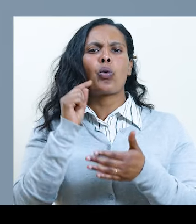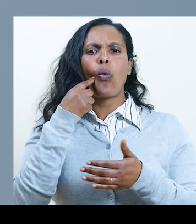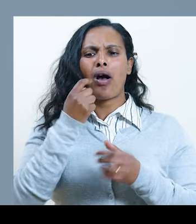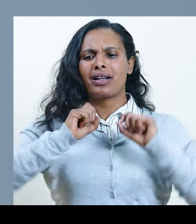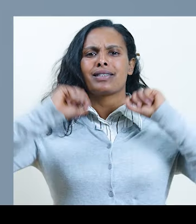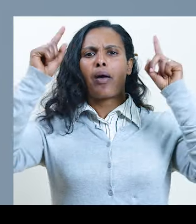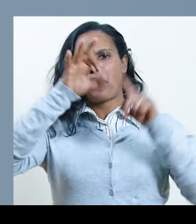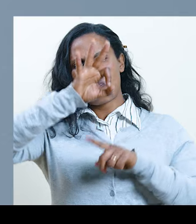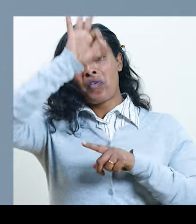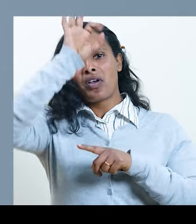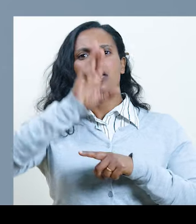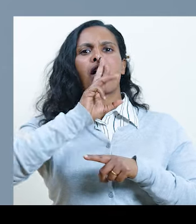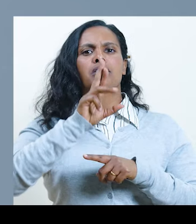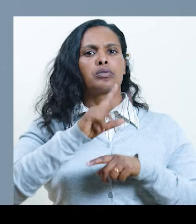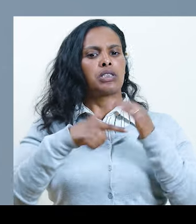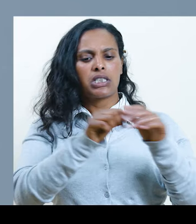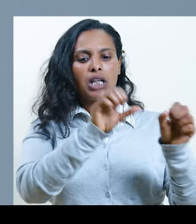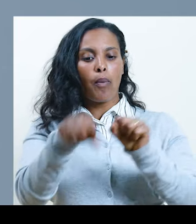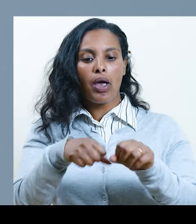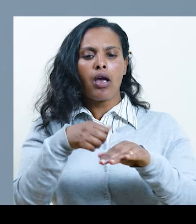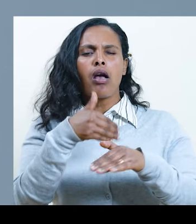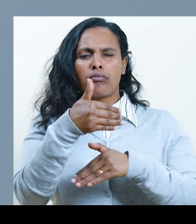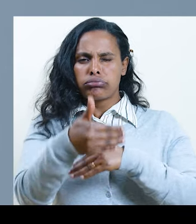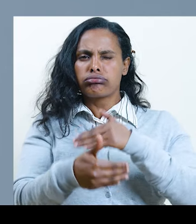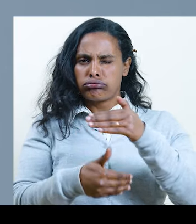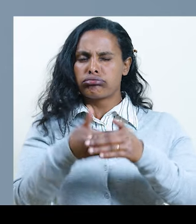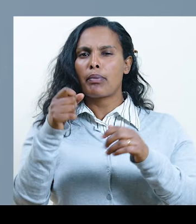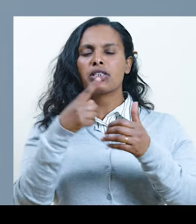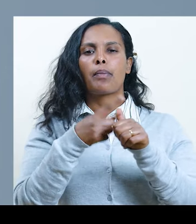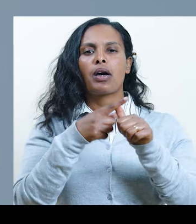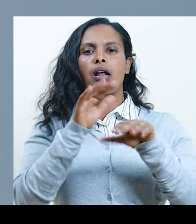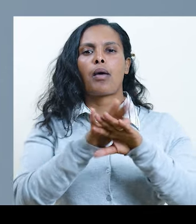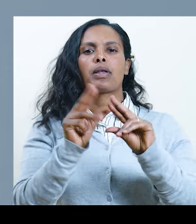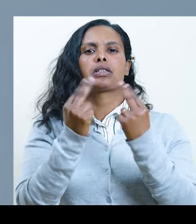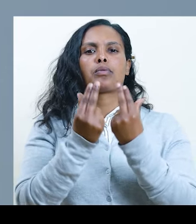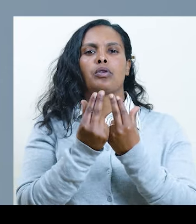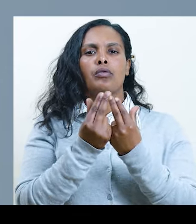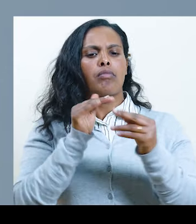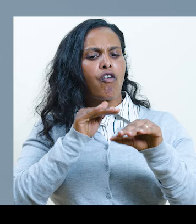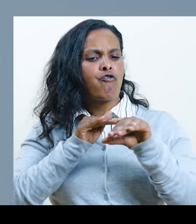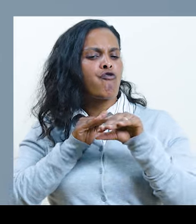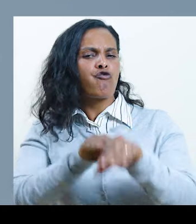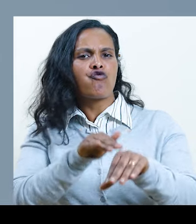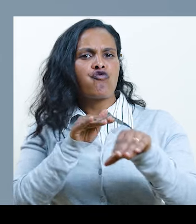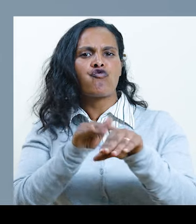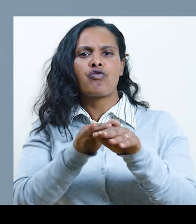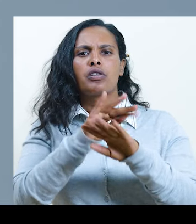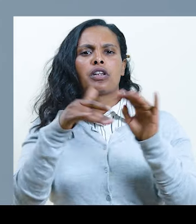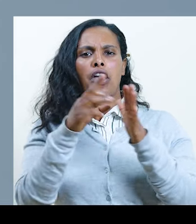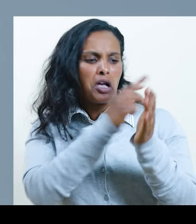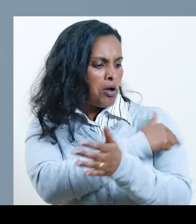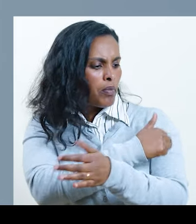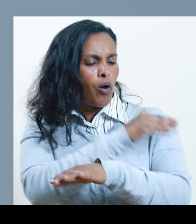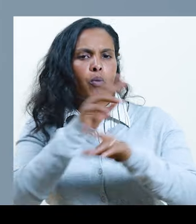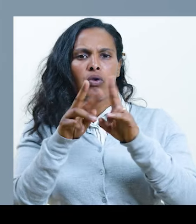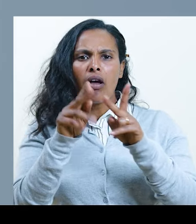ሰው አይገነዘበውም። እና ሲስተሙ የገባኝ ቆይቶ ነው። መጀመሪያ ቤተሰቦቼ ነበሩ የሚጋፈጡት የህክምናው ቦታ